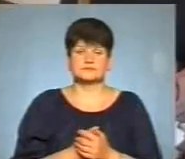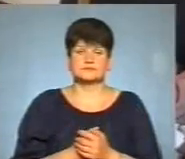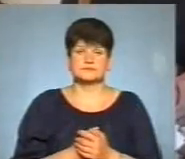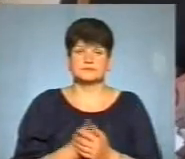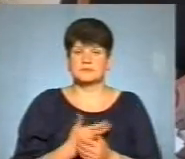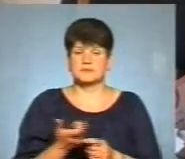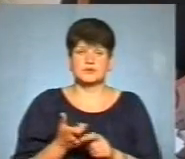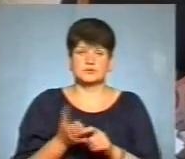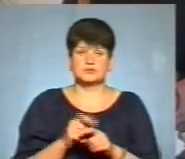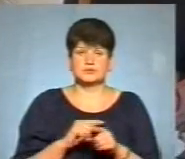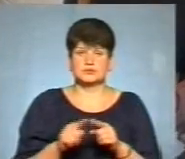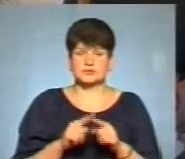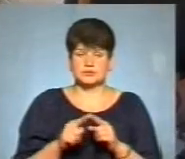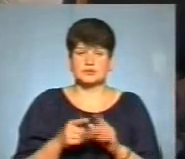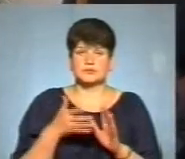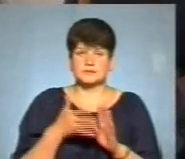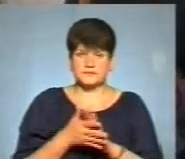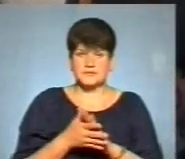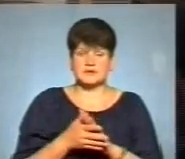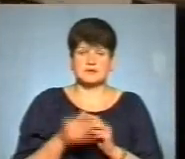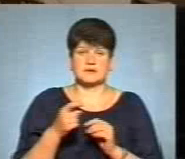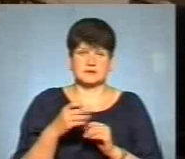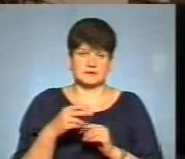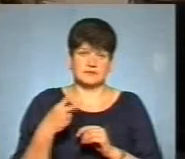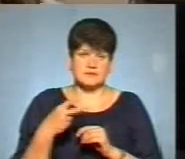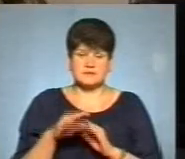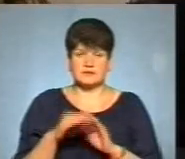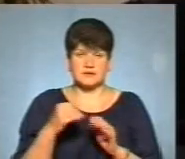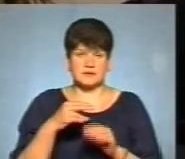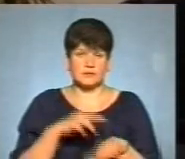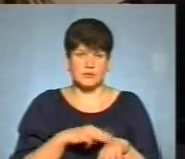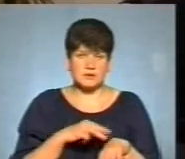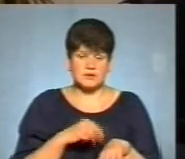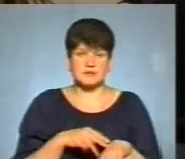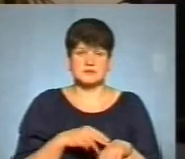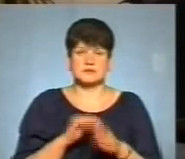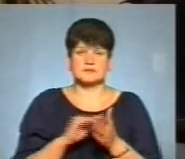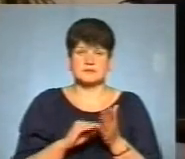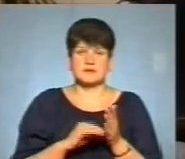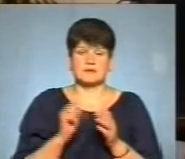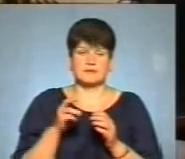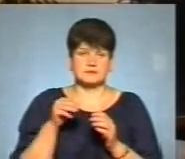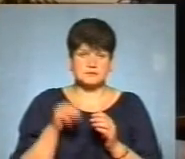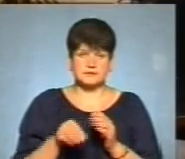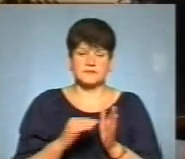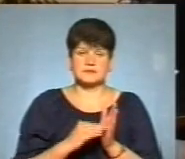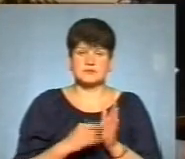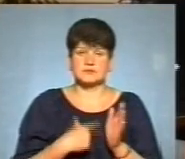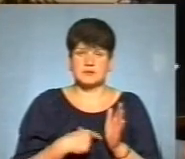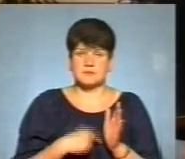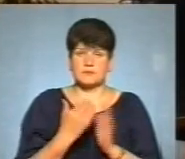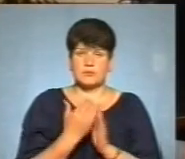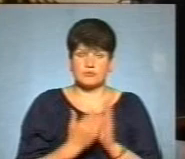Ми дуже скоро зреагували, через хвилин 20 викликали поліцію, який склали ми адмінакт, вони склали в себе протокол